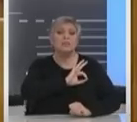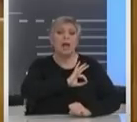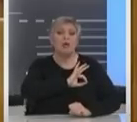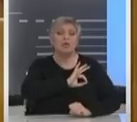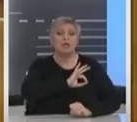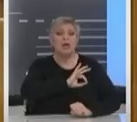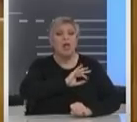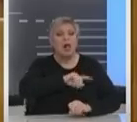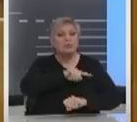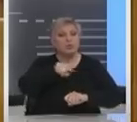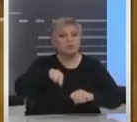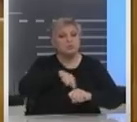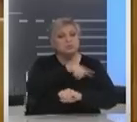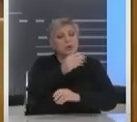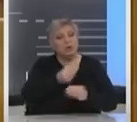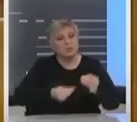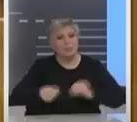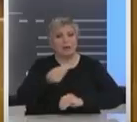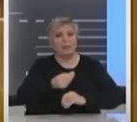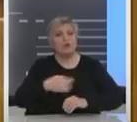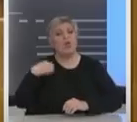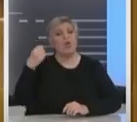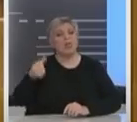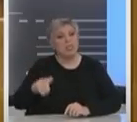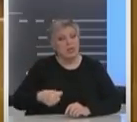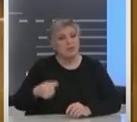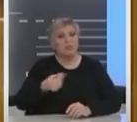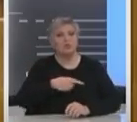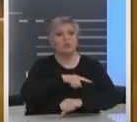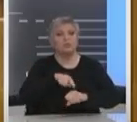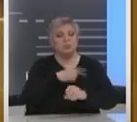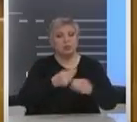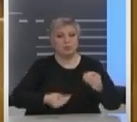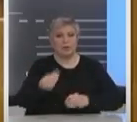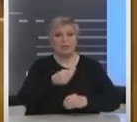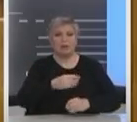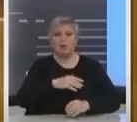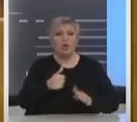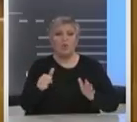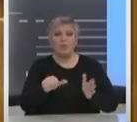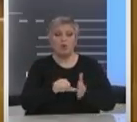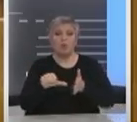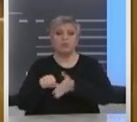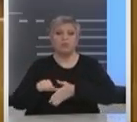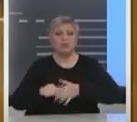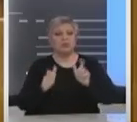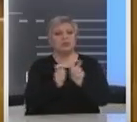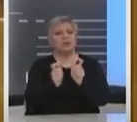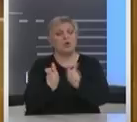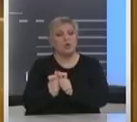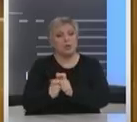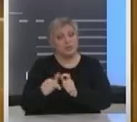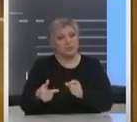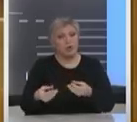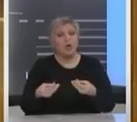και του ολοήμερου δημοτικού, δίνοντας τη δυνατότητα αυτά να λειτουργήσουν και στις πιο απομακρυσμένες περιοχές της χώρας και να διευκολύνουν έτσι τους